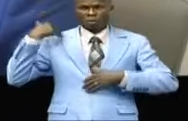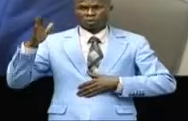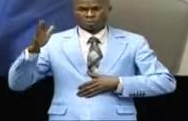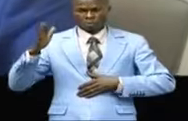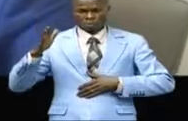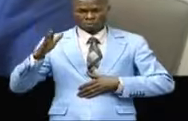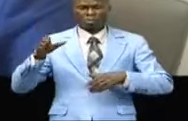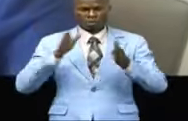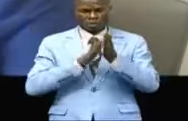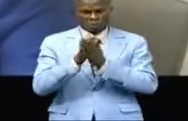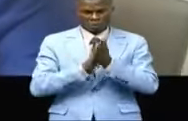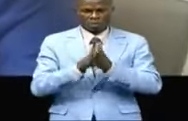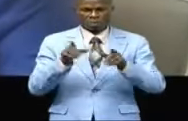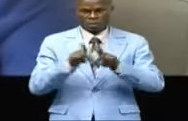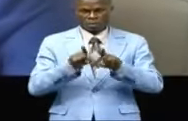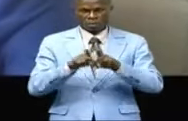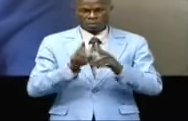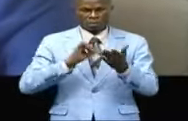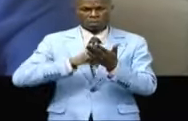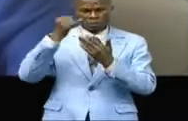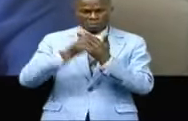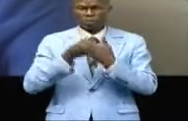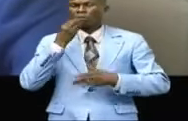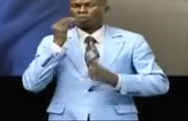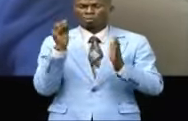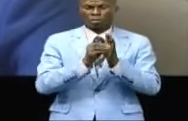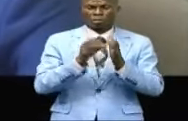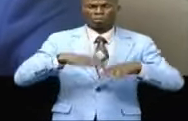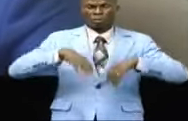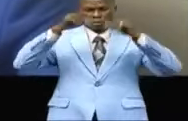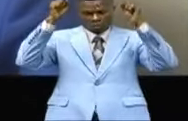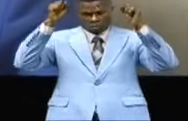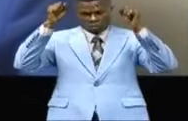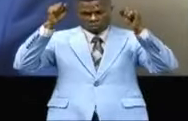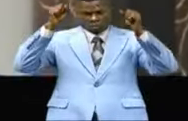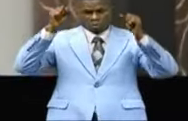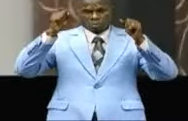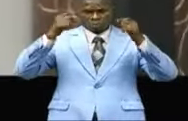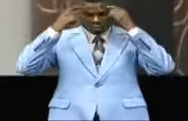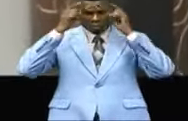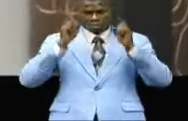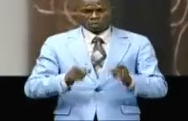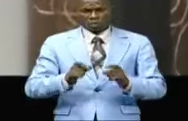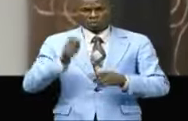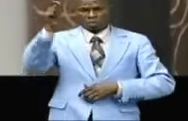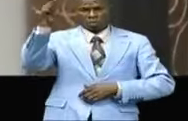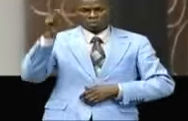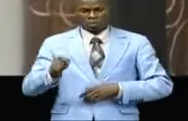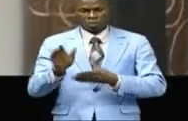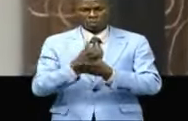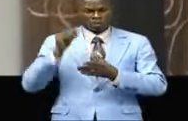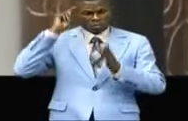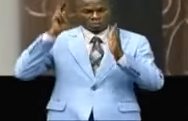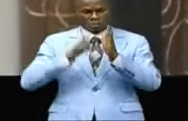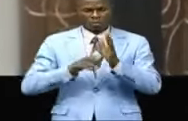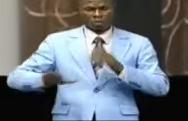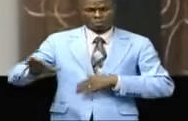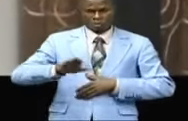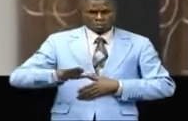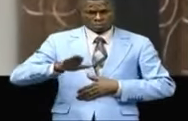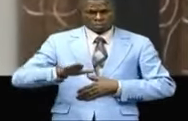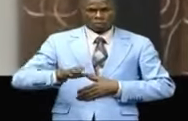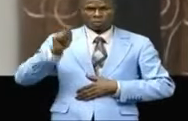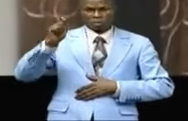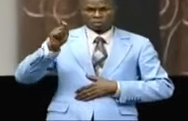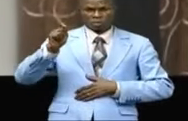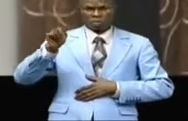Ils sont relatifs, 1. Au projet d'ordonnance d'approbation de l'accord cadre militaire entre le gouvernement de la République de